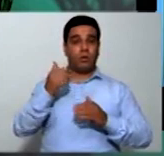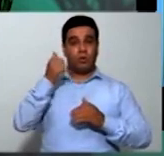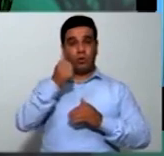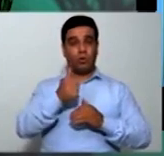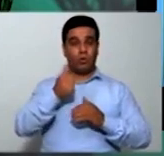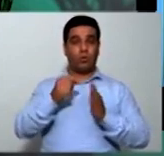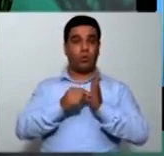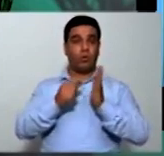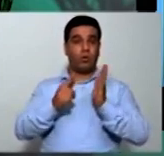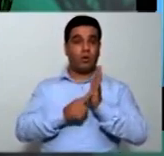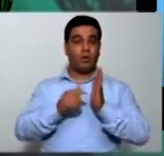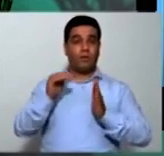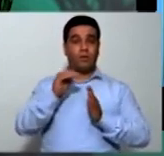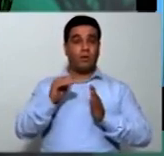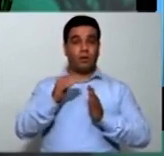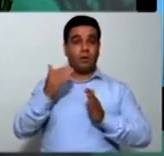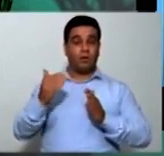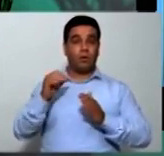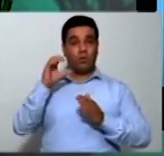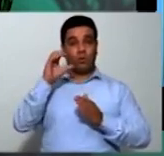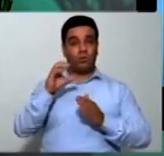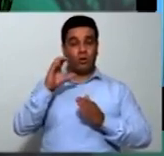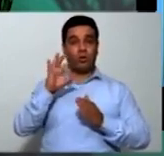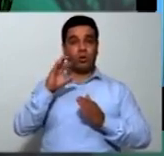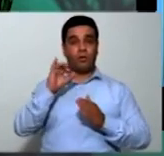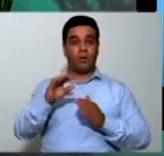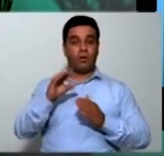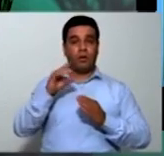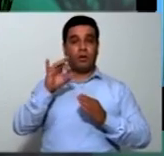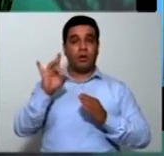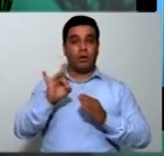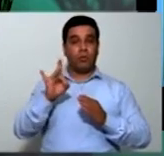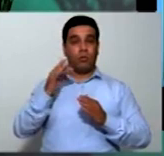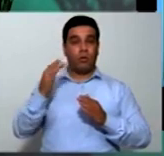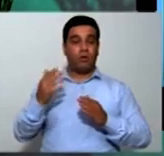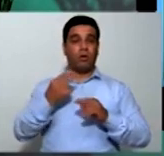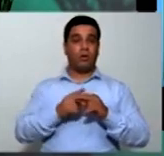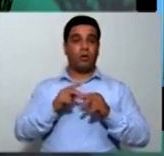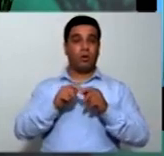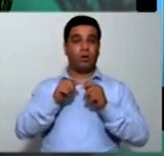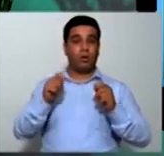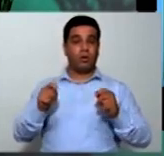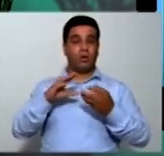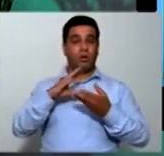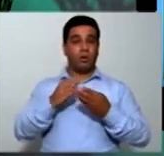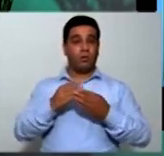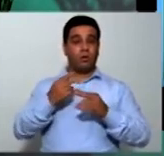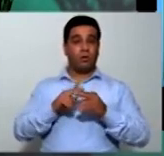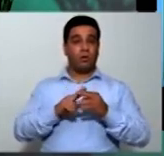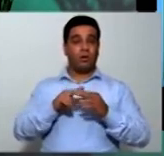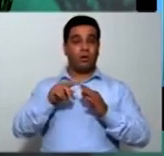1925-yil 17-fevralda O'zbekiston Sovet Sotsialistik Respublikasini tashkil etish